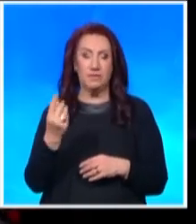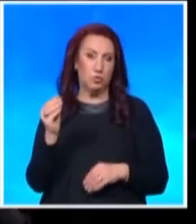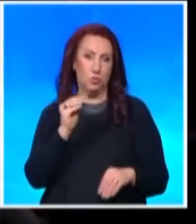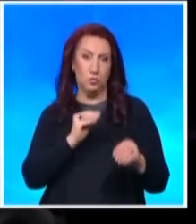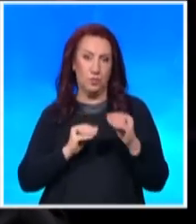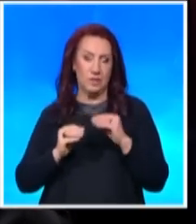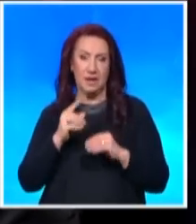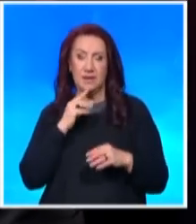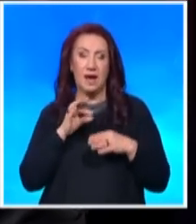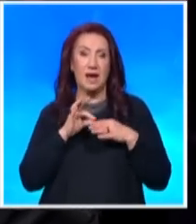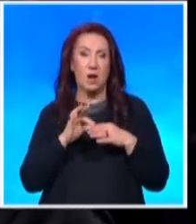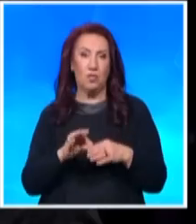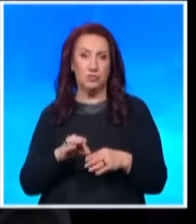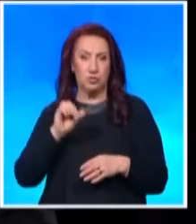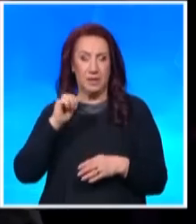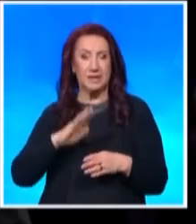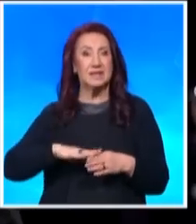на партията след COVID-кризата.